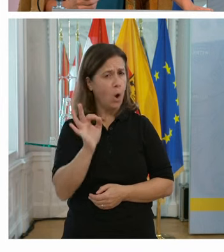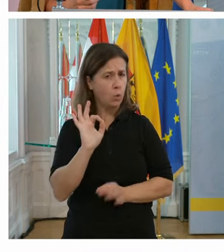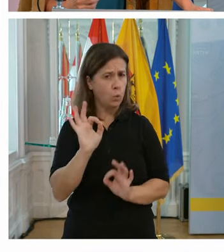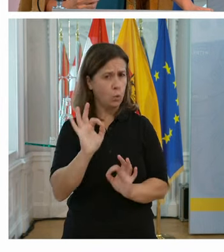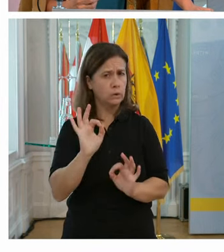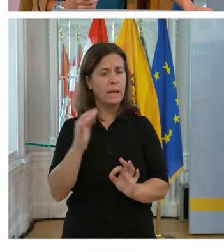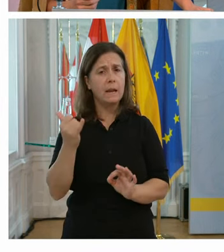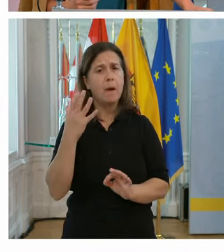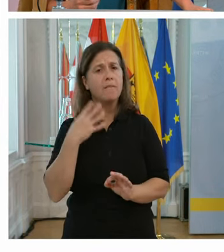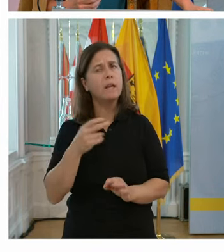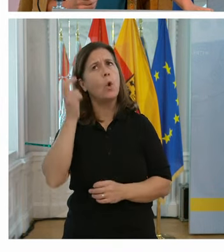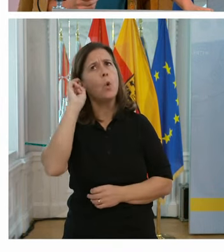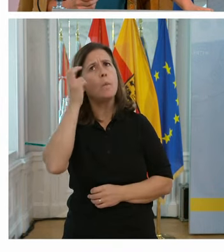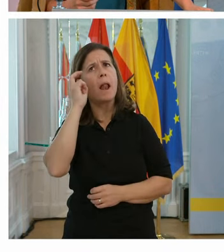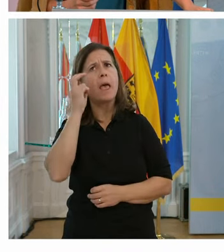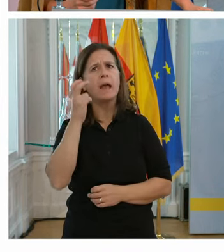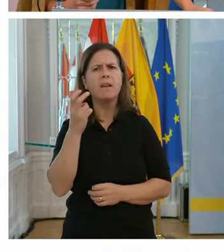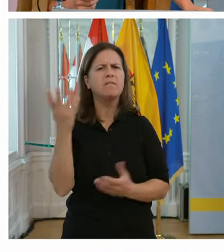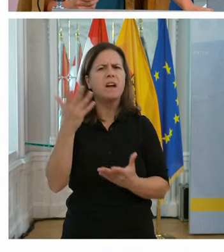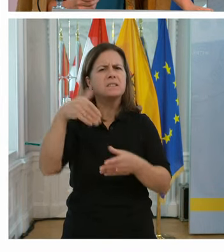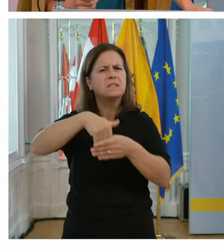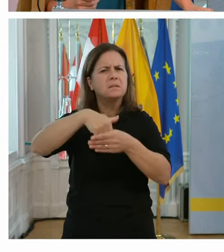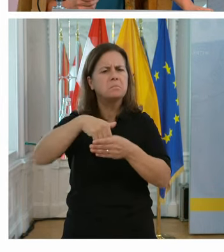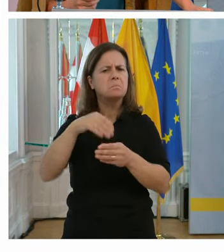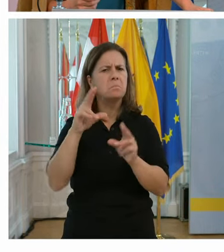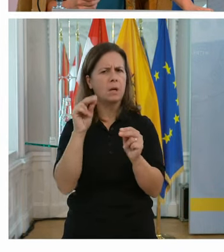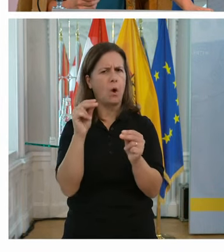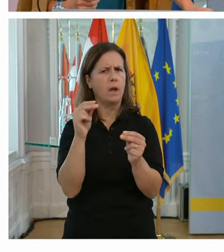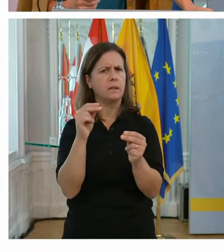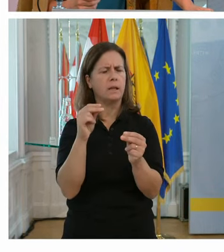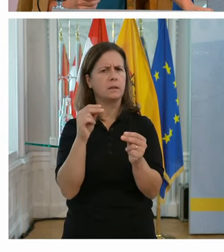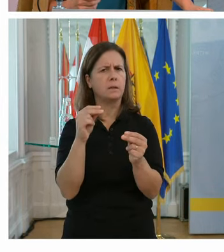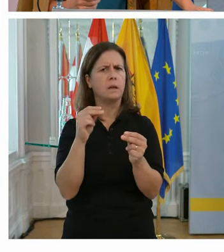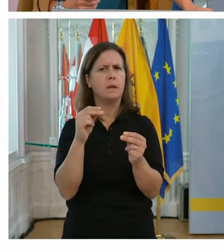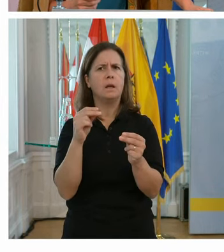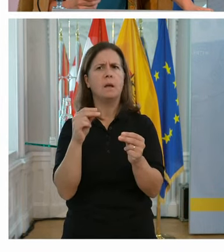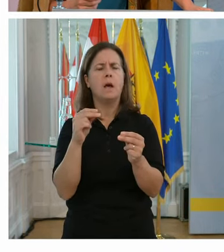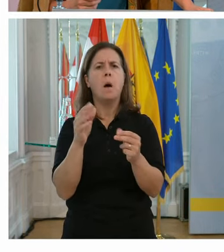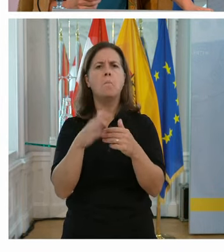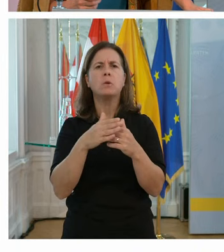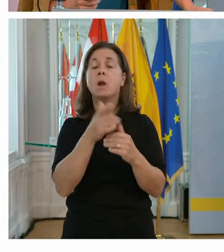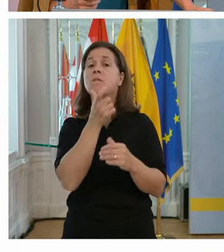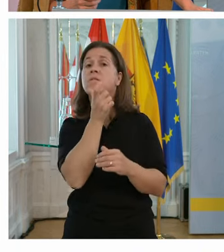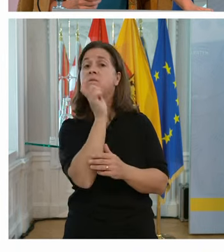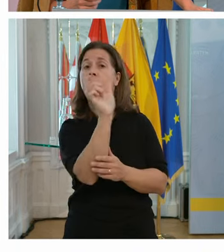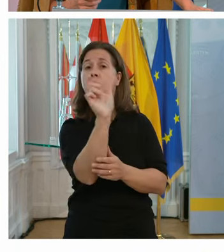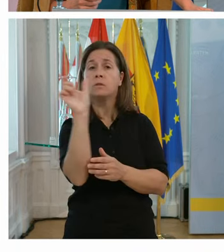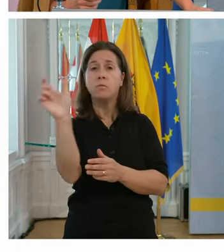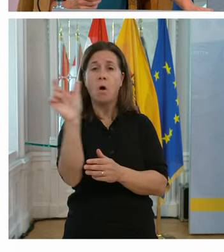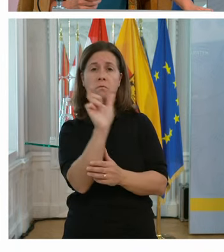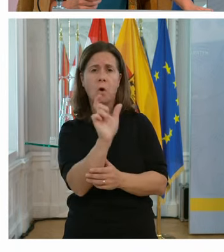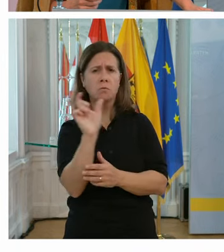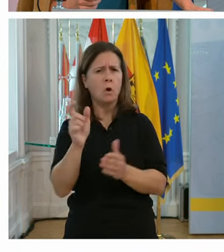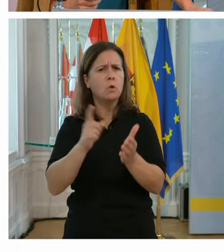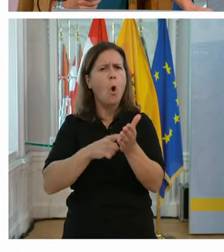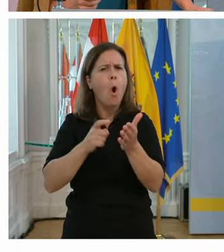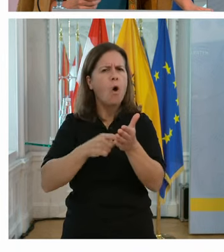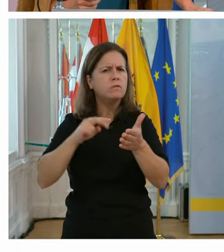sich dann immer wieder zu überlegen, wovon sprechen wir überhaupt? Gerade wenn Begriffe sehr häufig verwendet